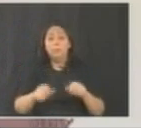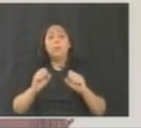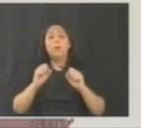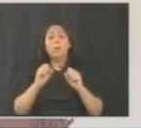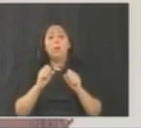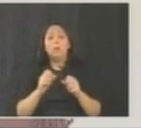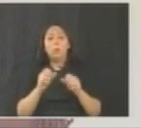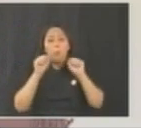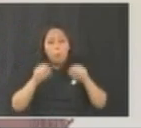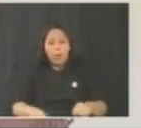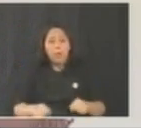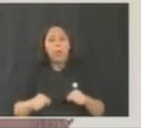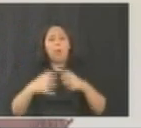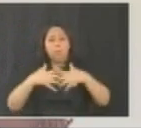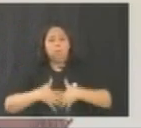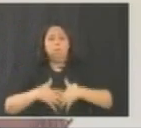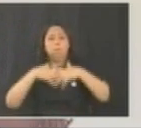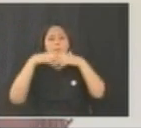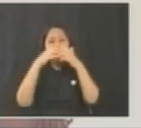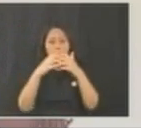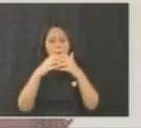ng makabuluhang pag.